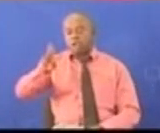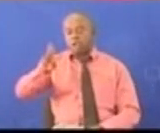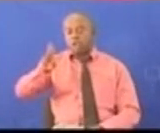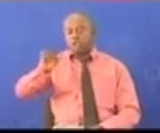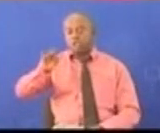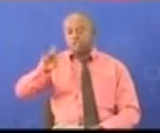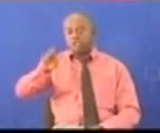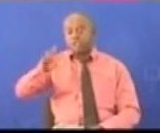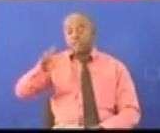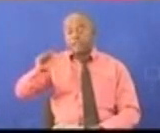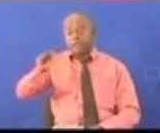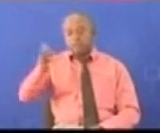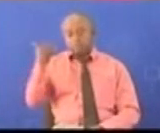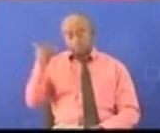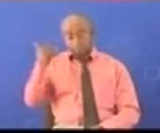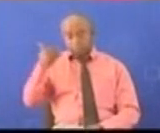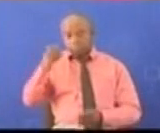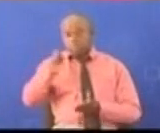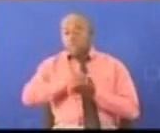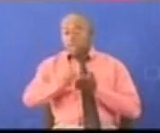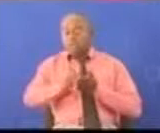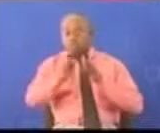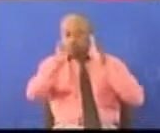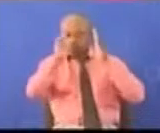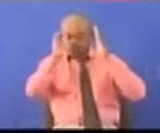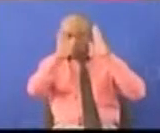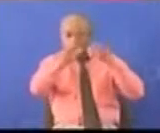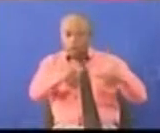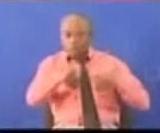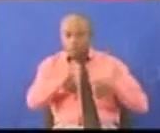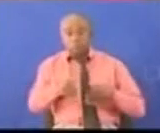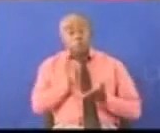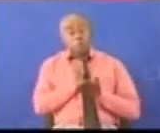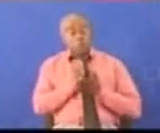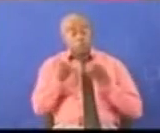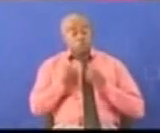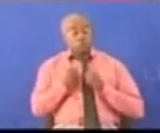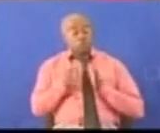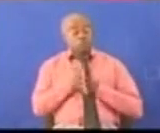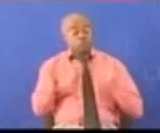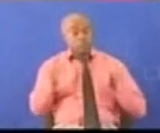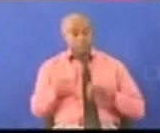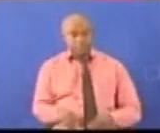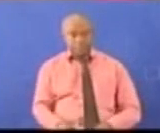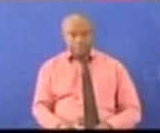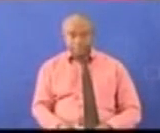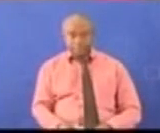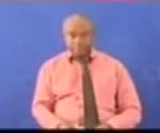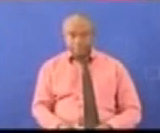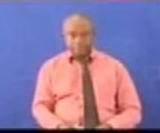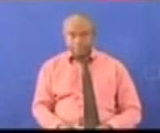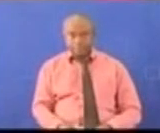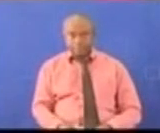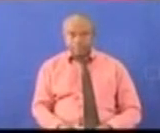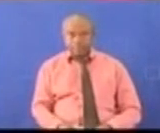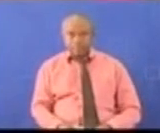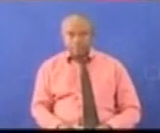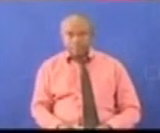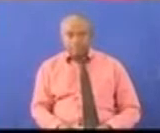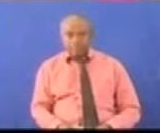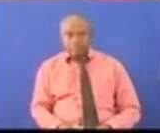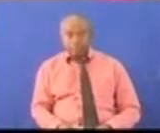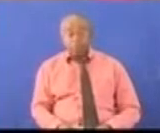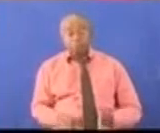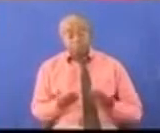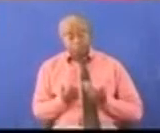Tunamshukuru sana kwa niaba yenu pia Dr. Kashirila kwa juhudi kubwa ambayo anaifanya. Kama kutakuwa na comments zozote tutazipokea